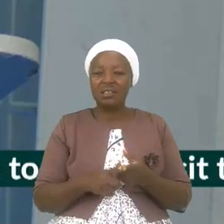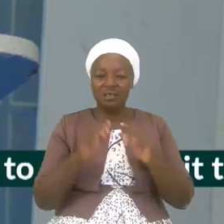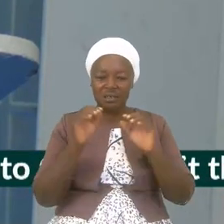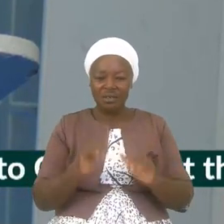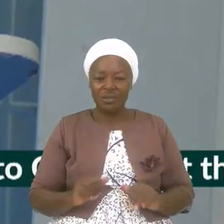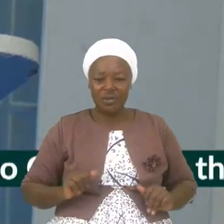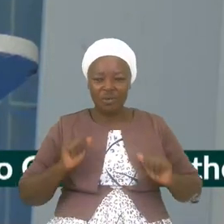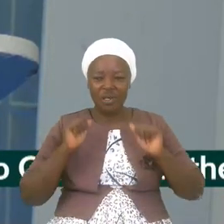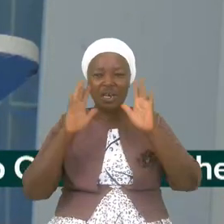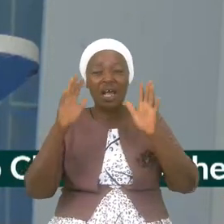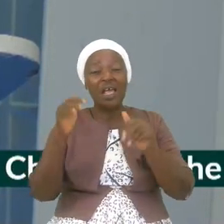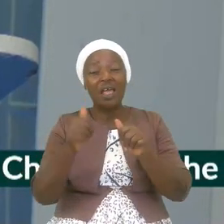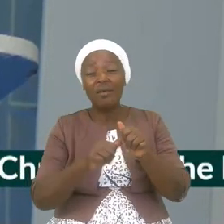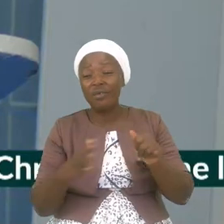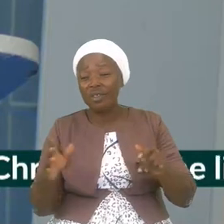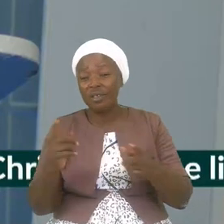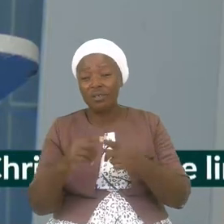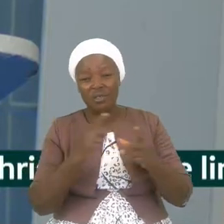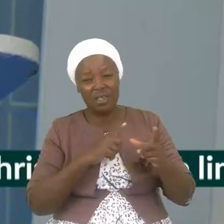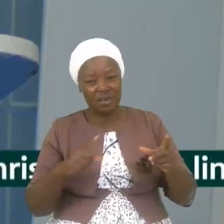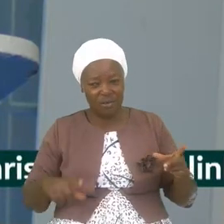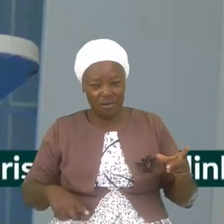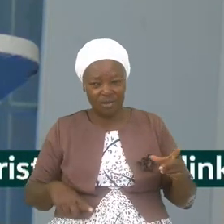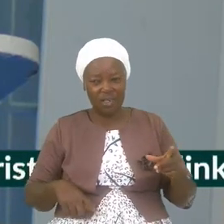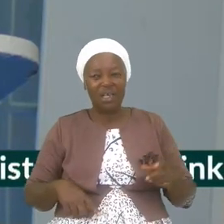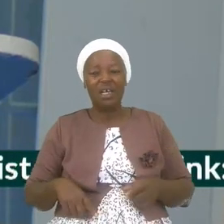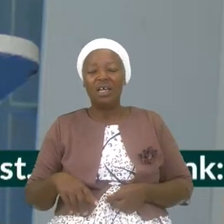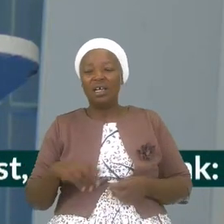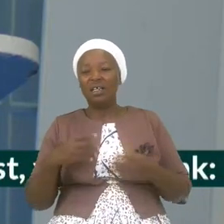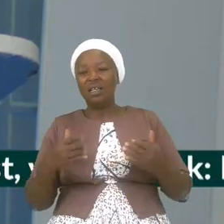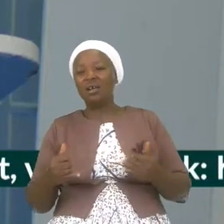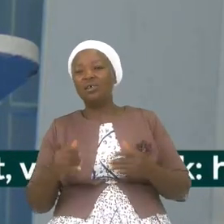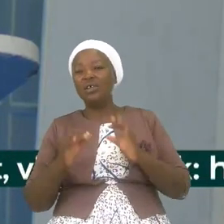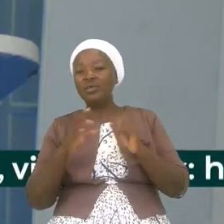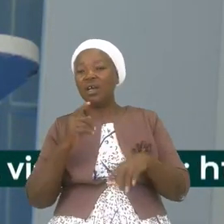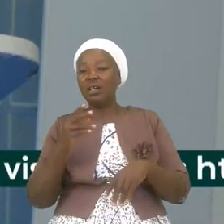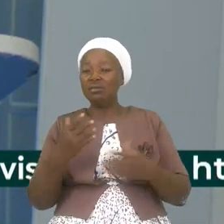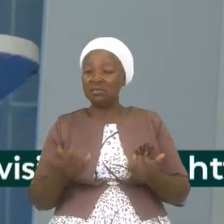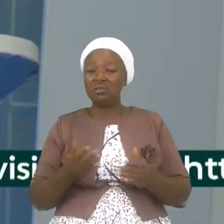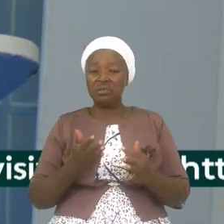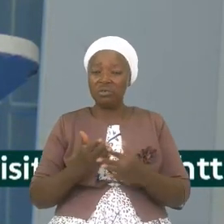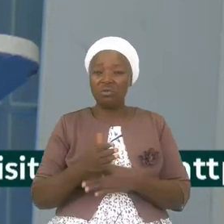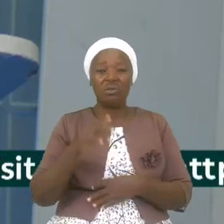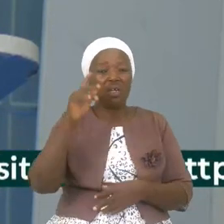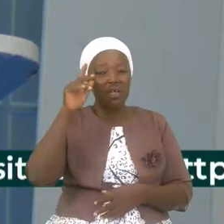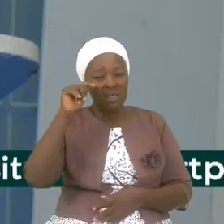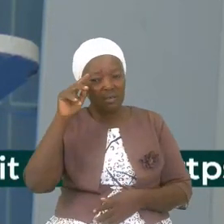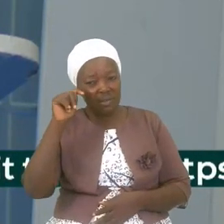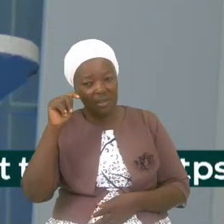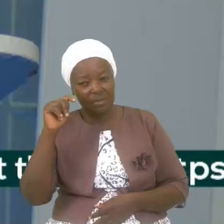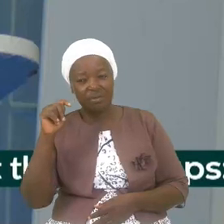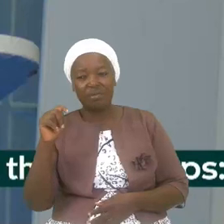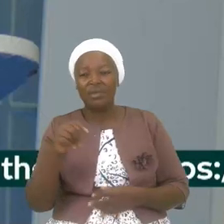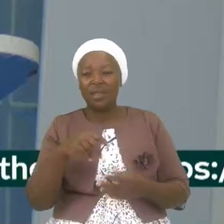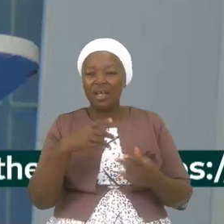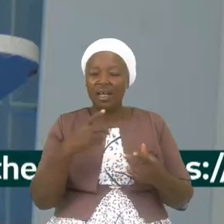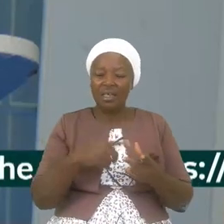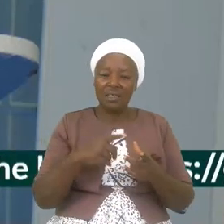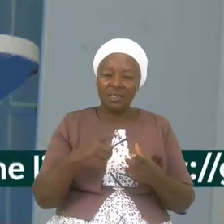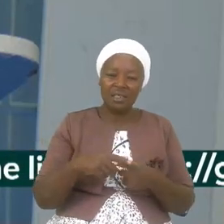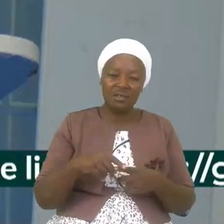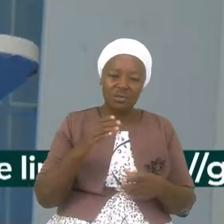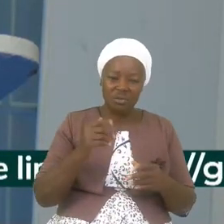Si vous nous suivez à la radio, bien à la télévision, et vous venez donner votre vie à Christ, envoyez-nous vos noms,